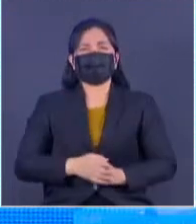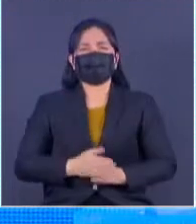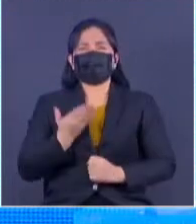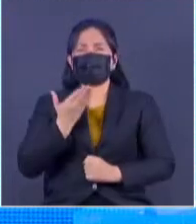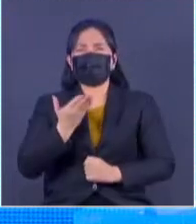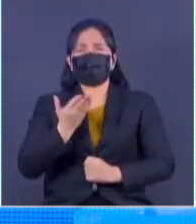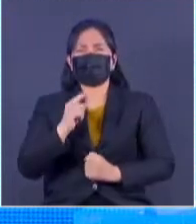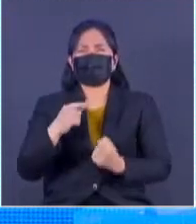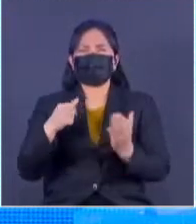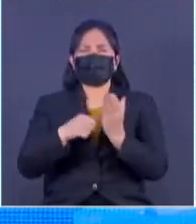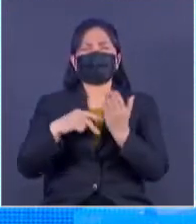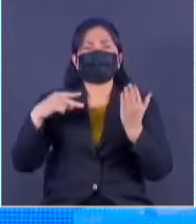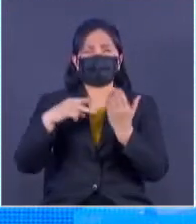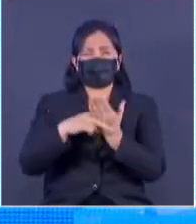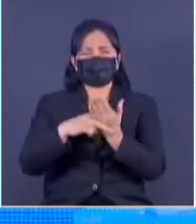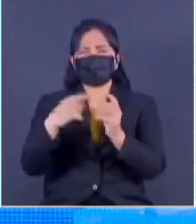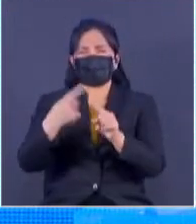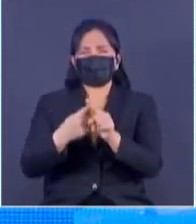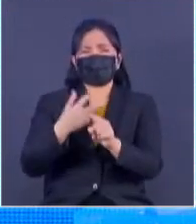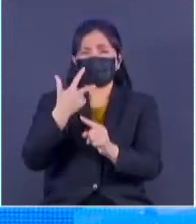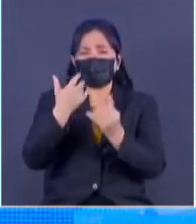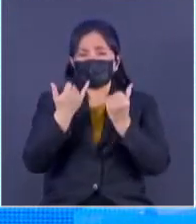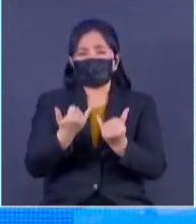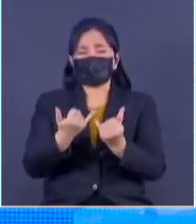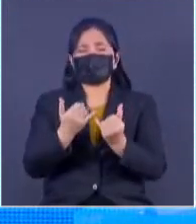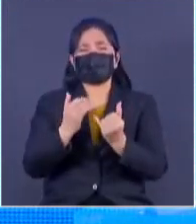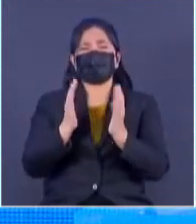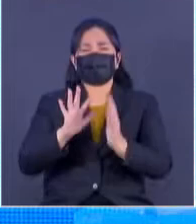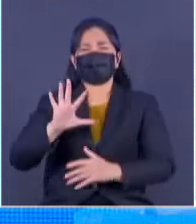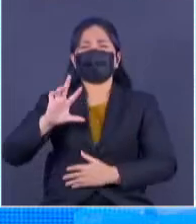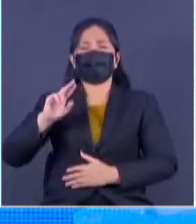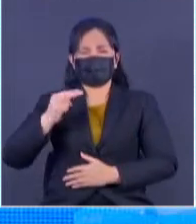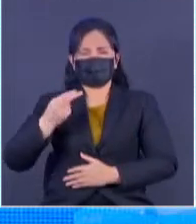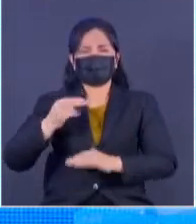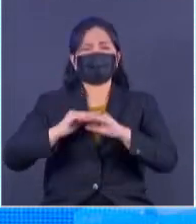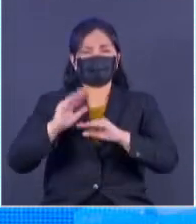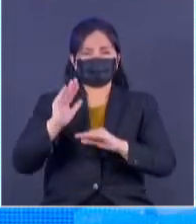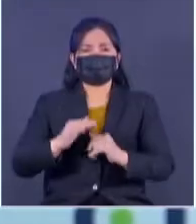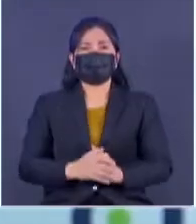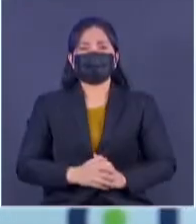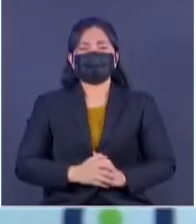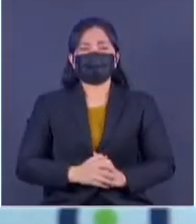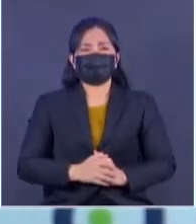นะครับการพักชำระหนี้3เดือนตอนนี้ยอดประมาณเกือบ 50,000 รายแล้วนะครับ